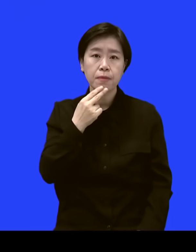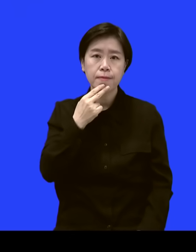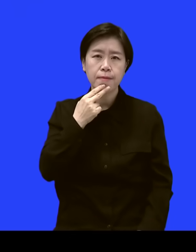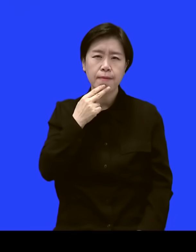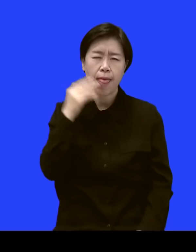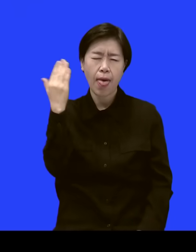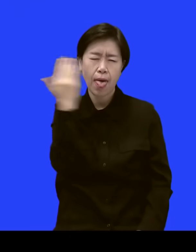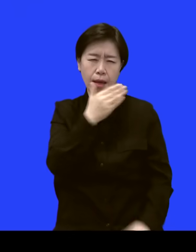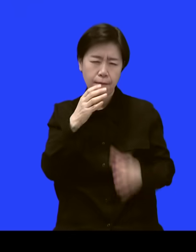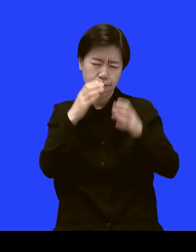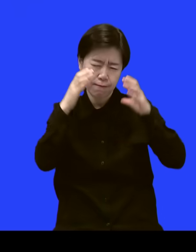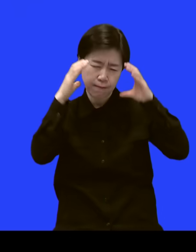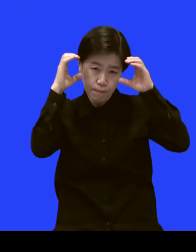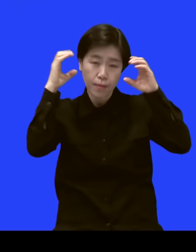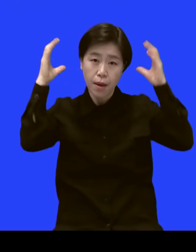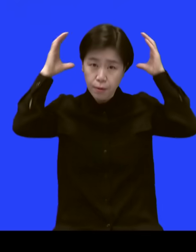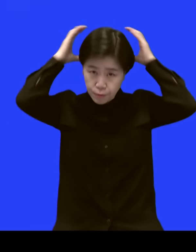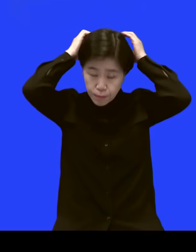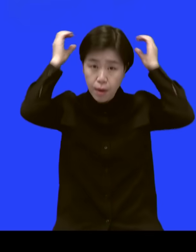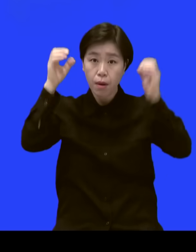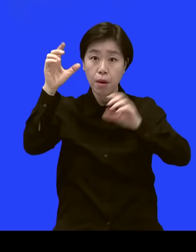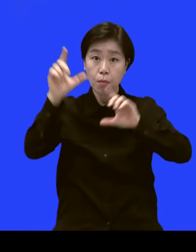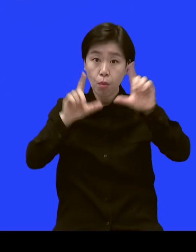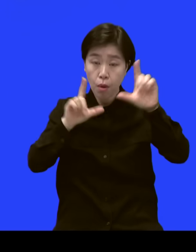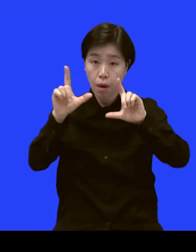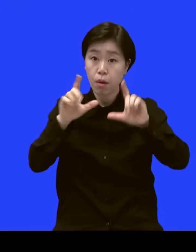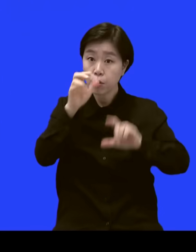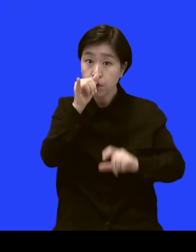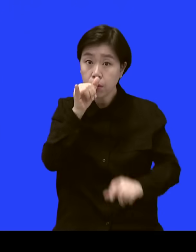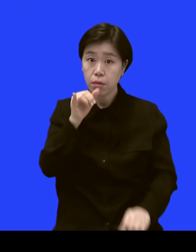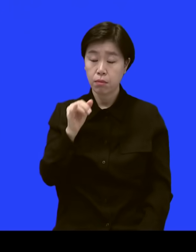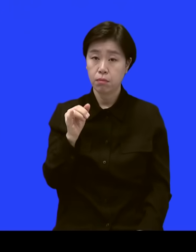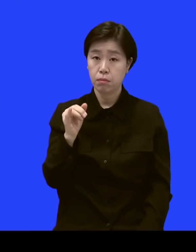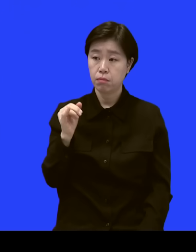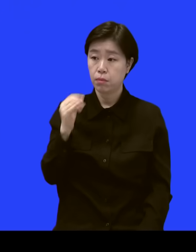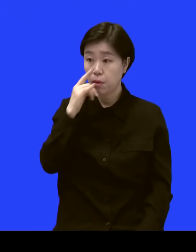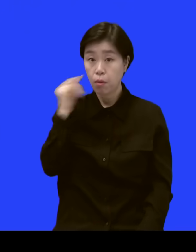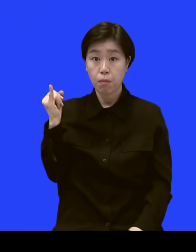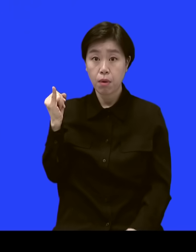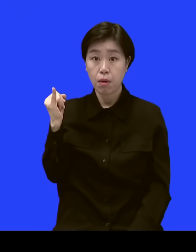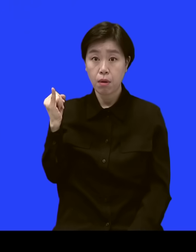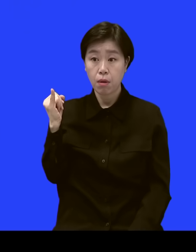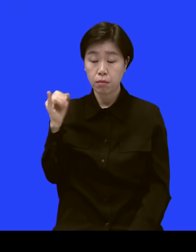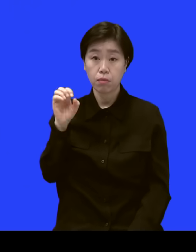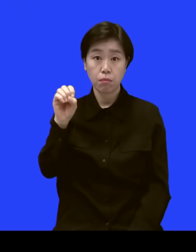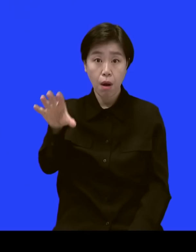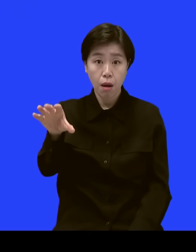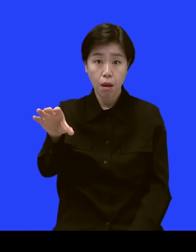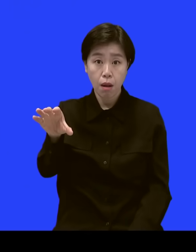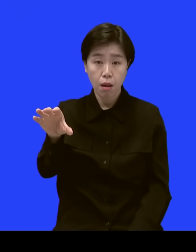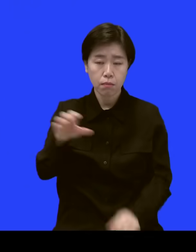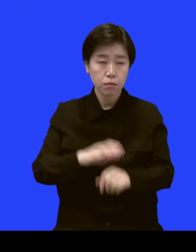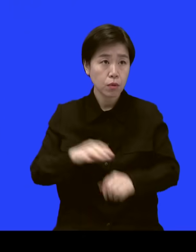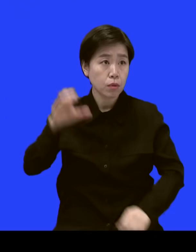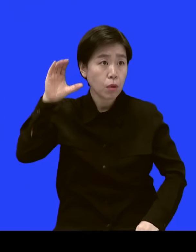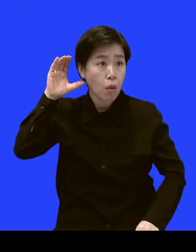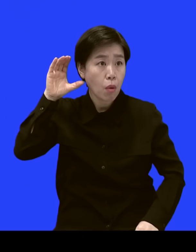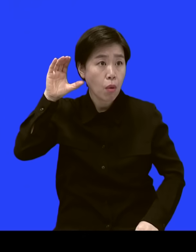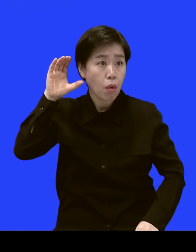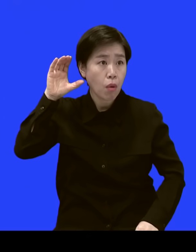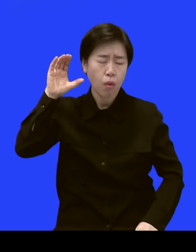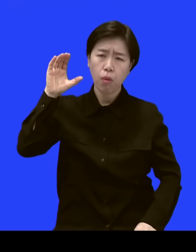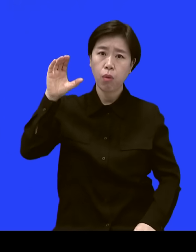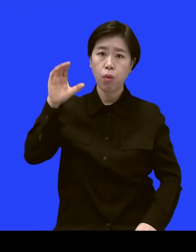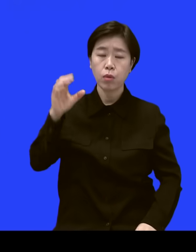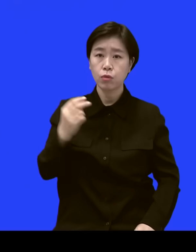애기가. 쉽지 않은데. 그 얘기를 제가 방 안에서 듣는데 숨이 안 쉬어지더라고요. 왜요? 모르겠어요.